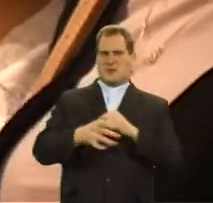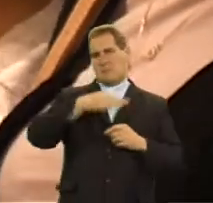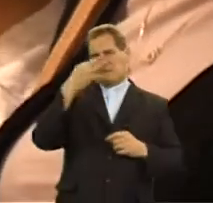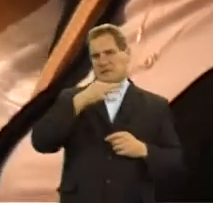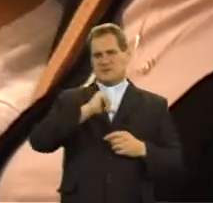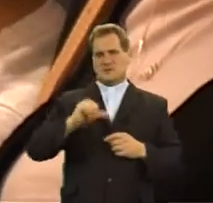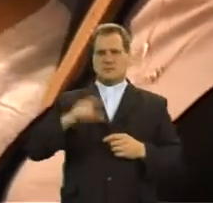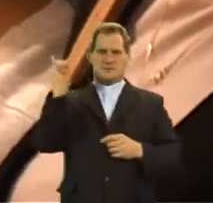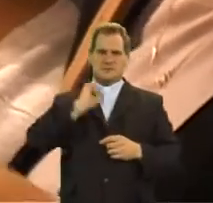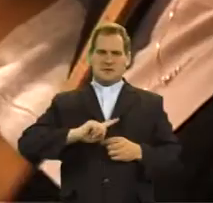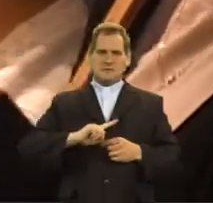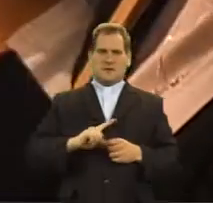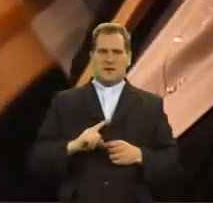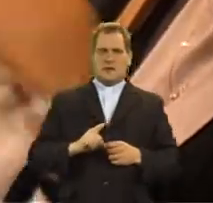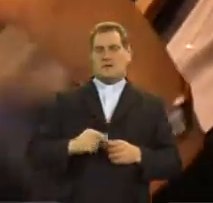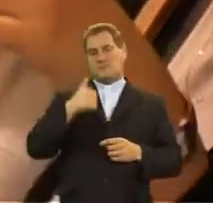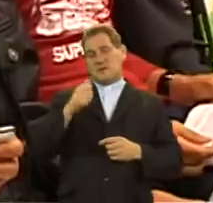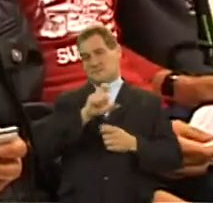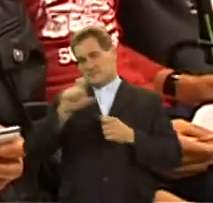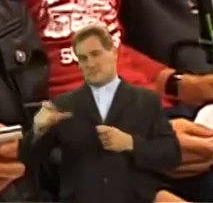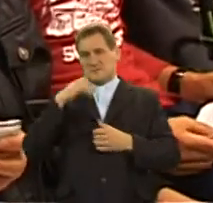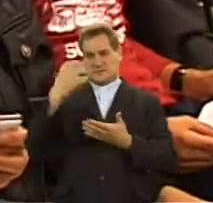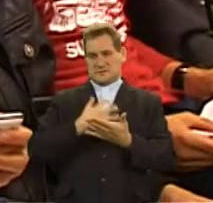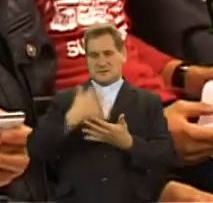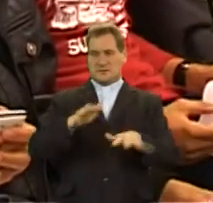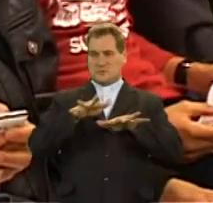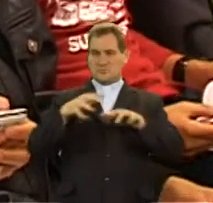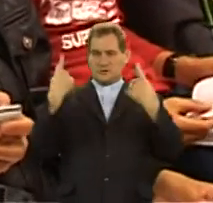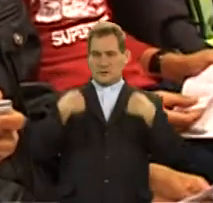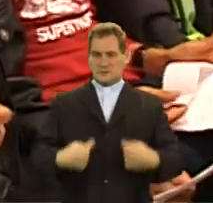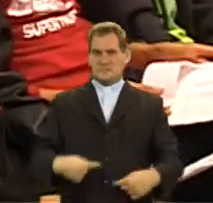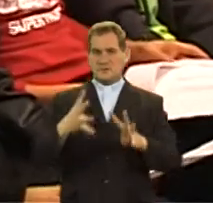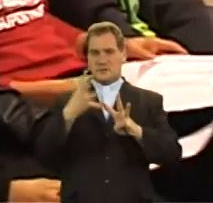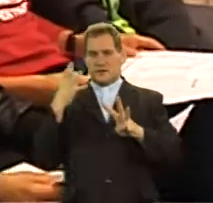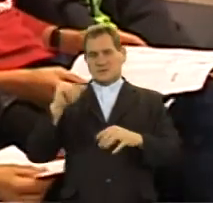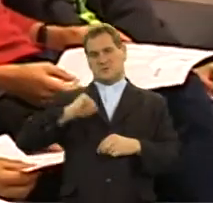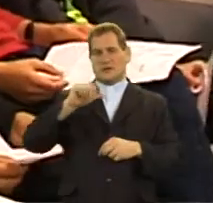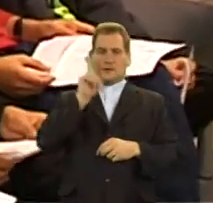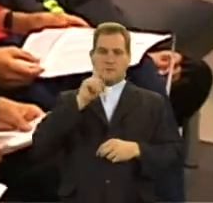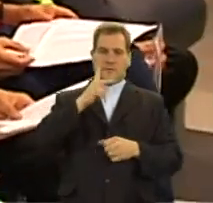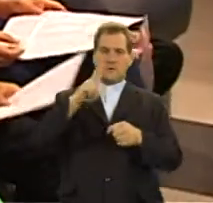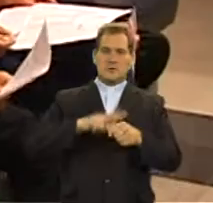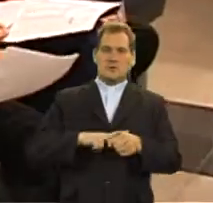w pierwszym terminie skorzystało bardzo dużo osób. W kolejce do gabinetu czekali zwłaszcza chłopcy, którzy